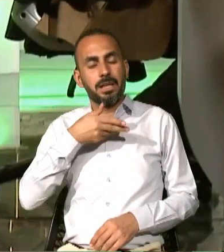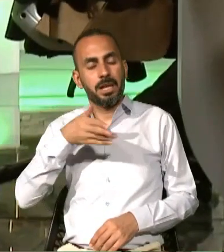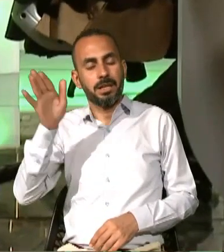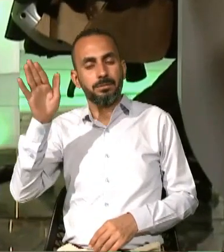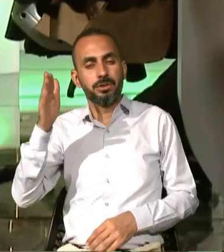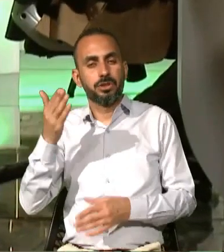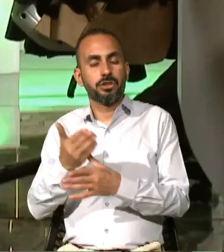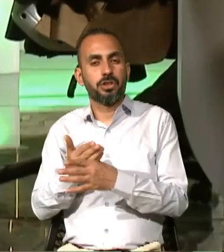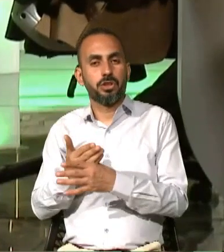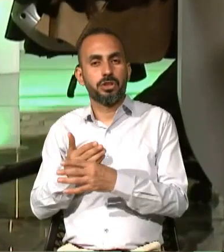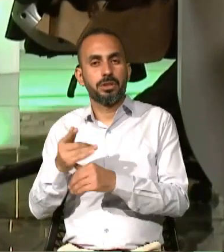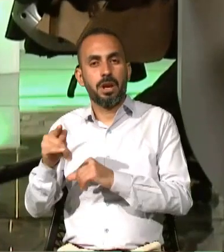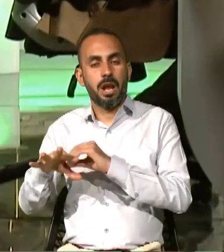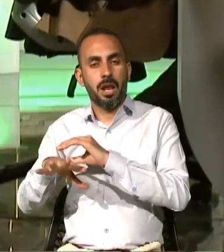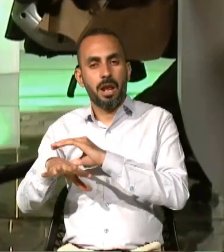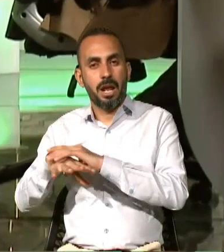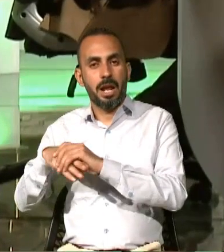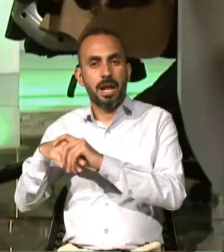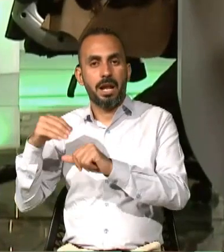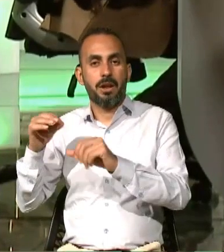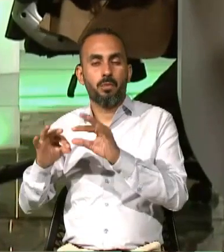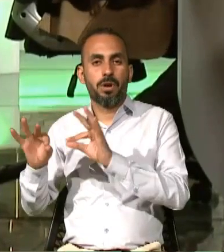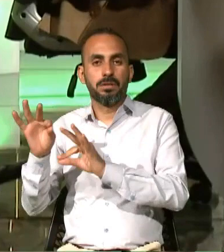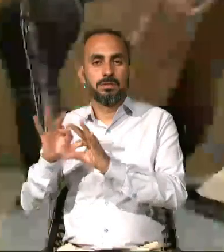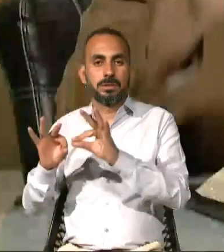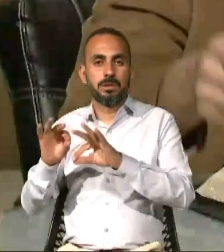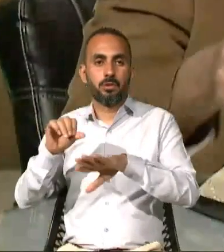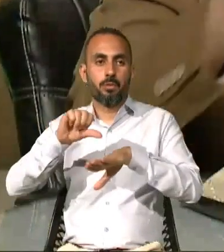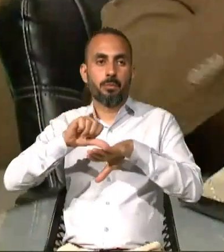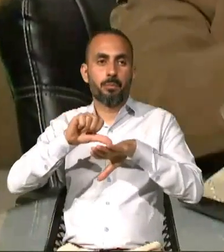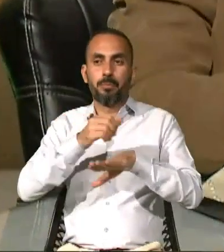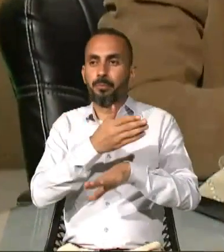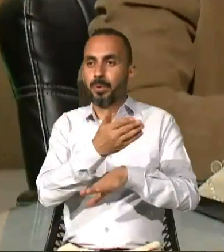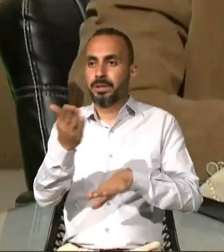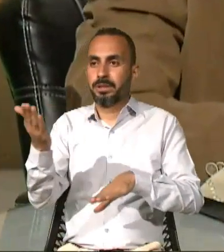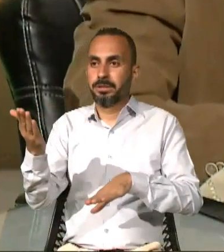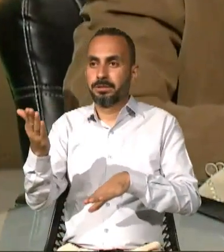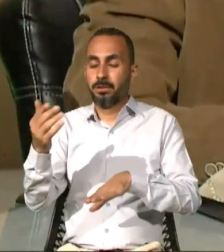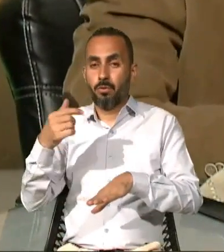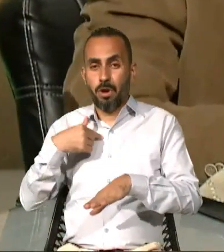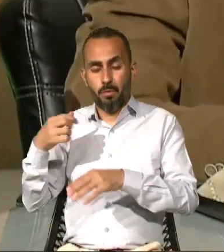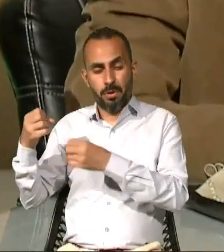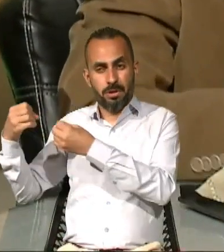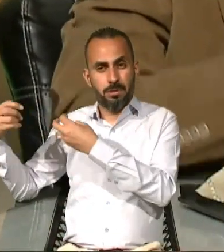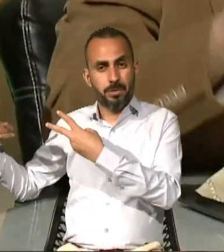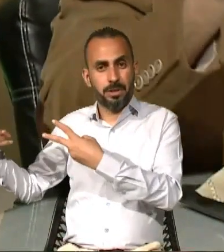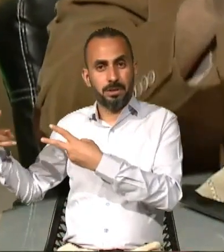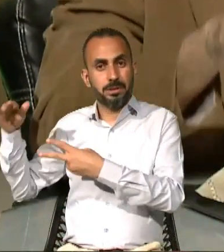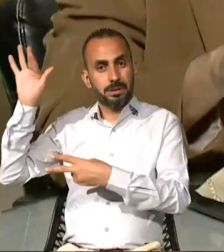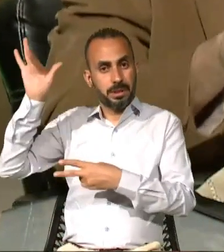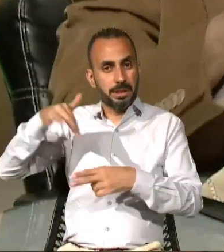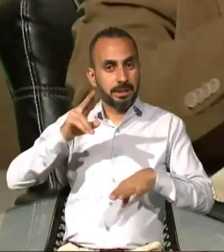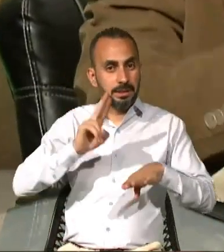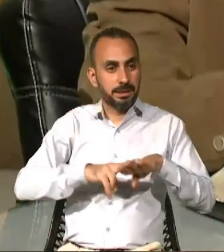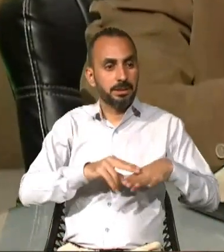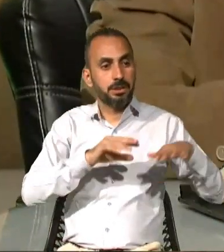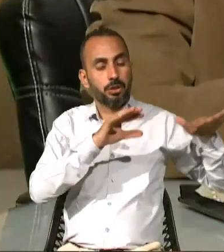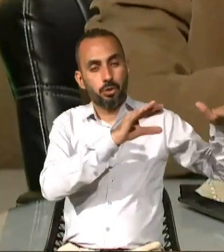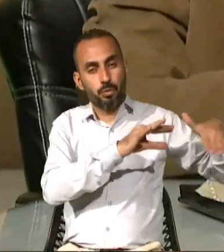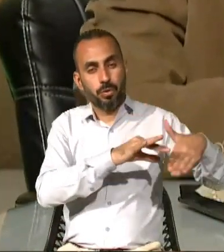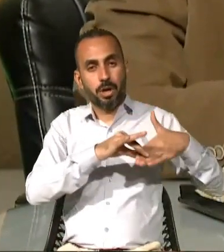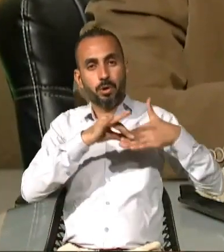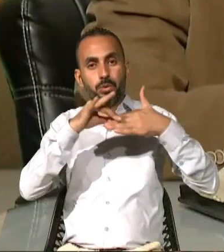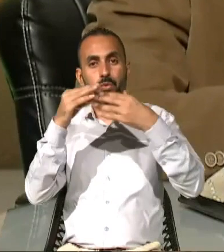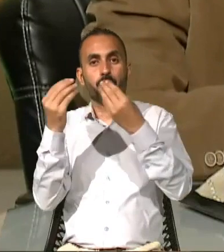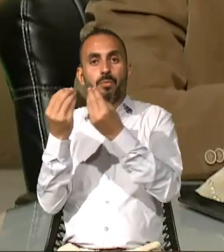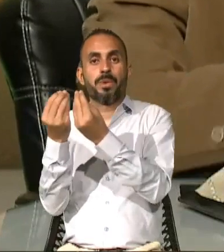مكانا، ومتى مضيت وأعددت المكان آتي أيضا وأخذكم إلي، وحيث تكونون